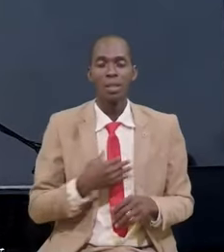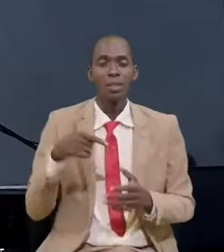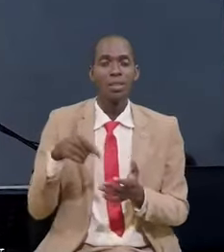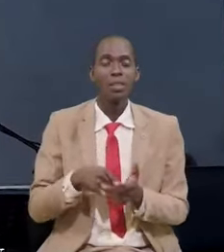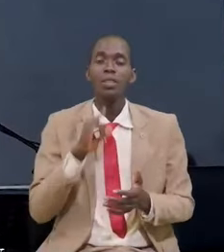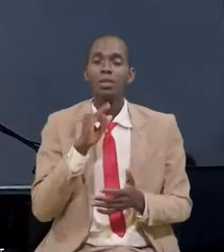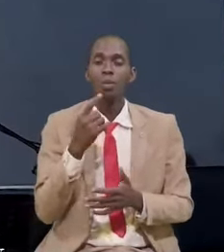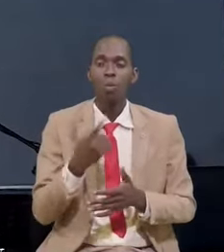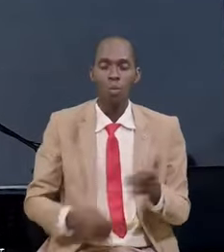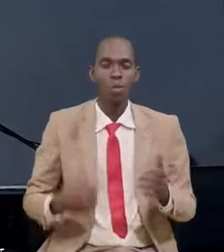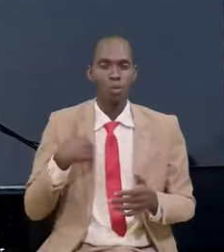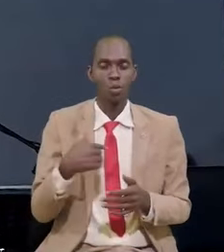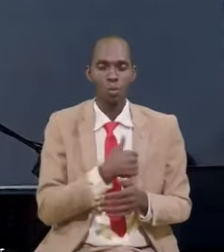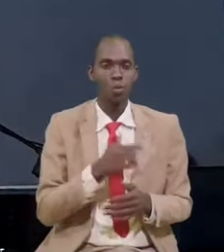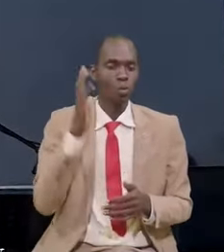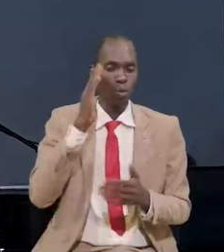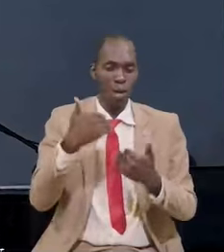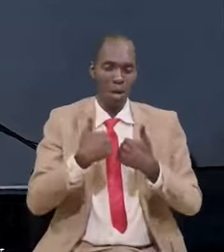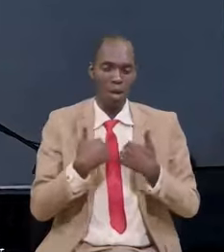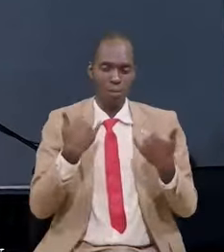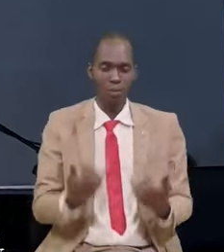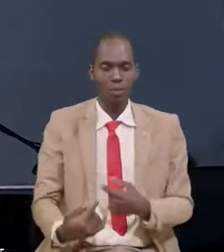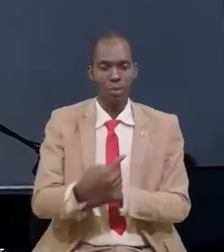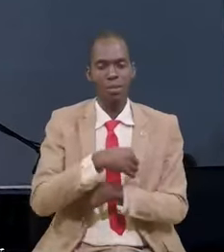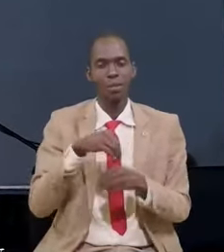Et c'est ce que nous avons aujourd'hui.